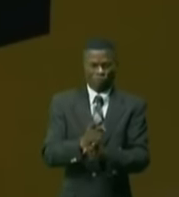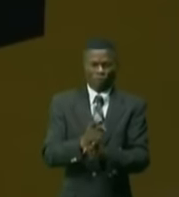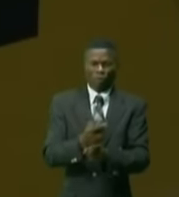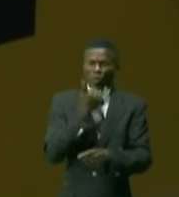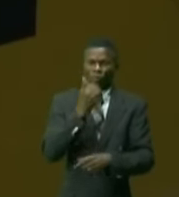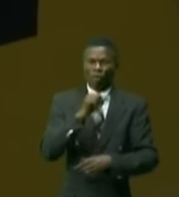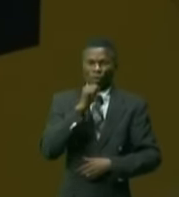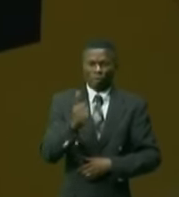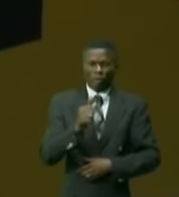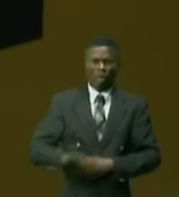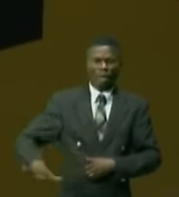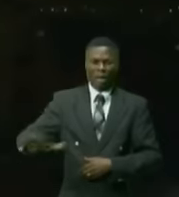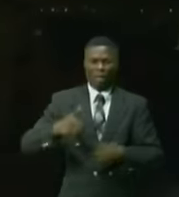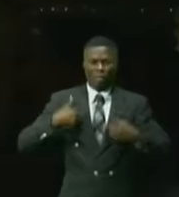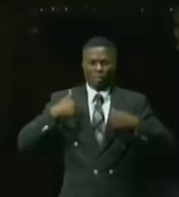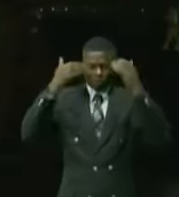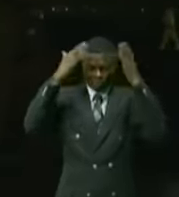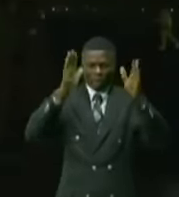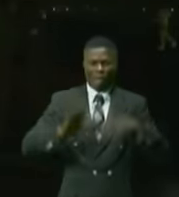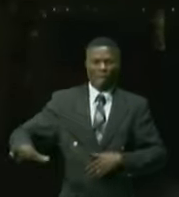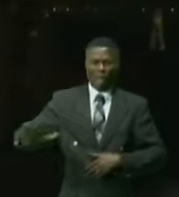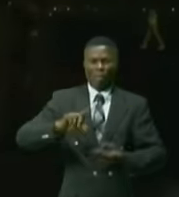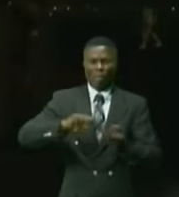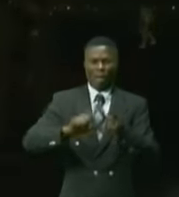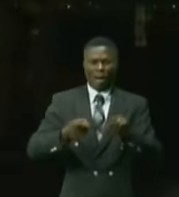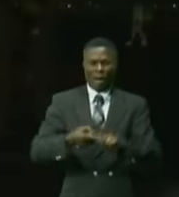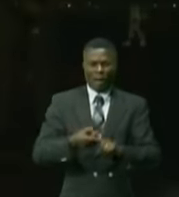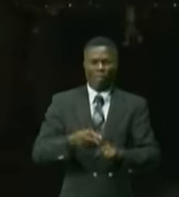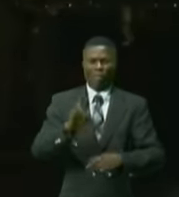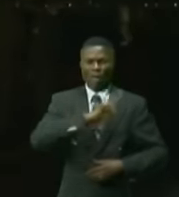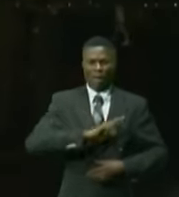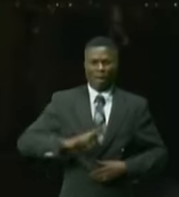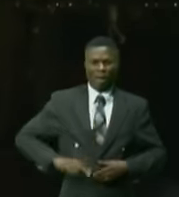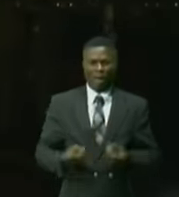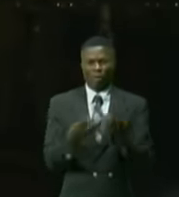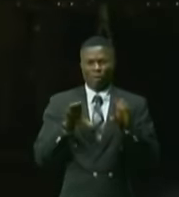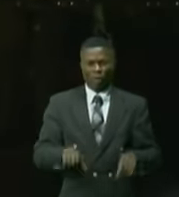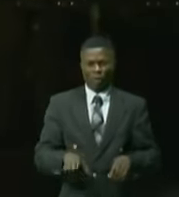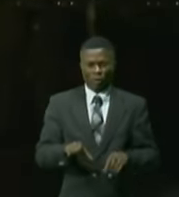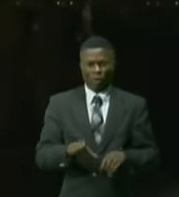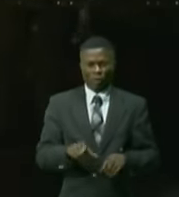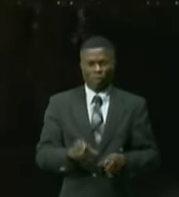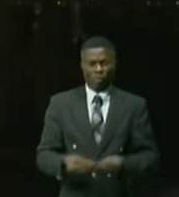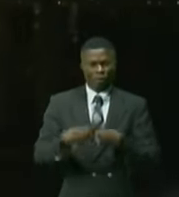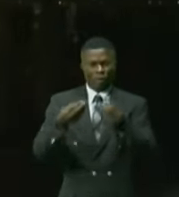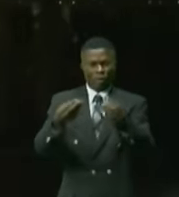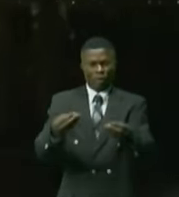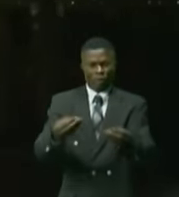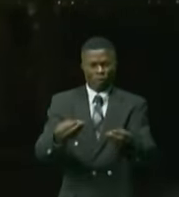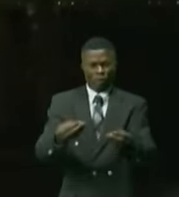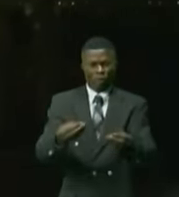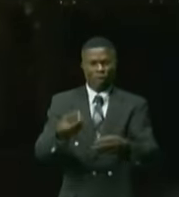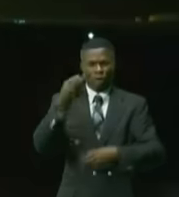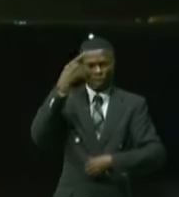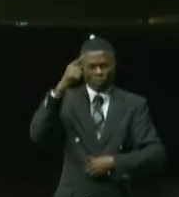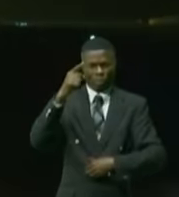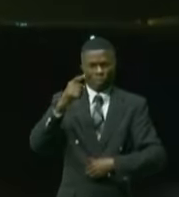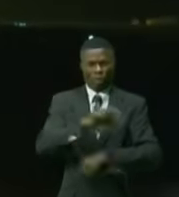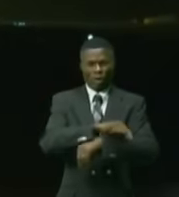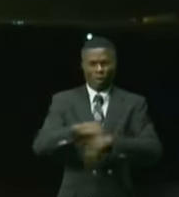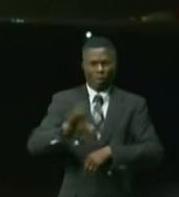irréprochables, l'Égypte, l'un des pays amis à la République démocratique du Congo, vient de mettre à la disposition de la